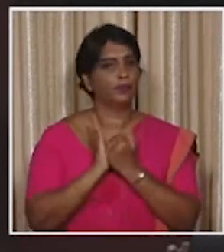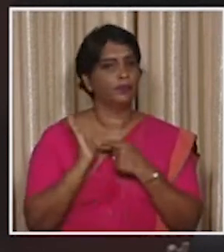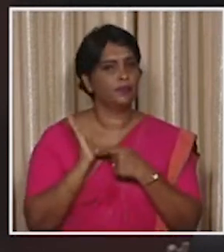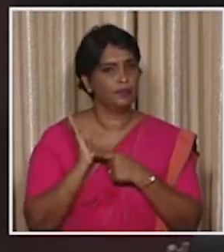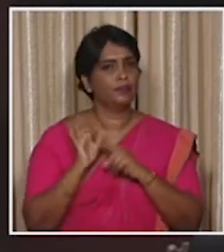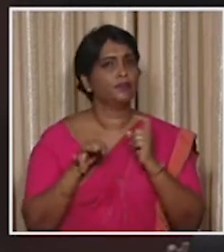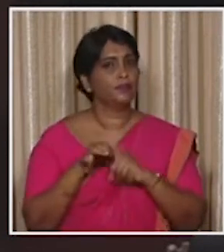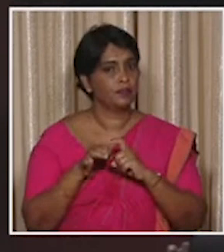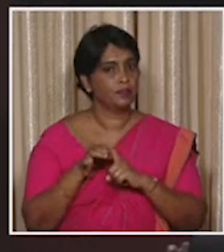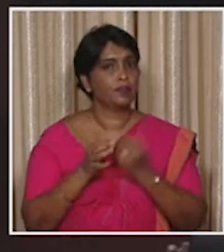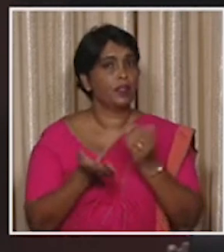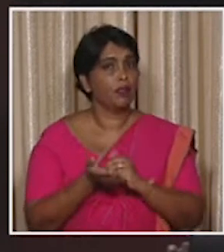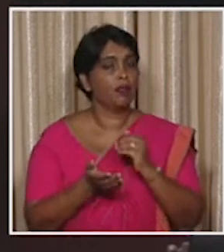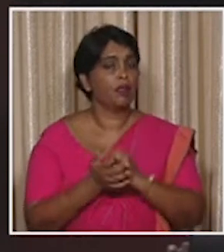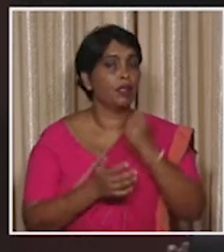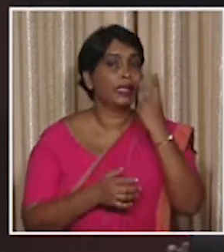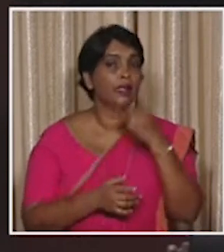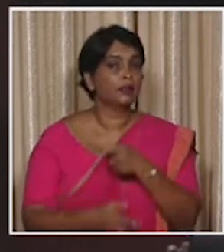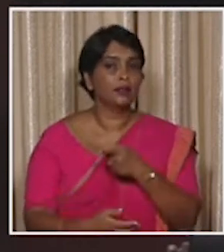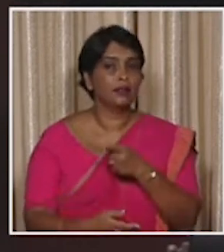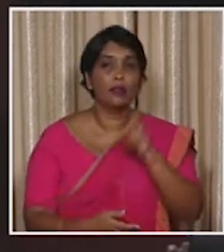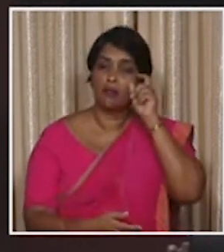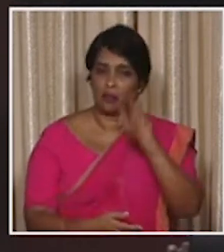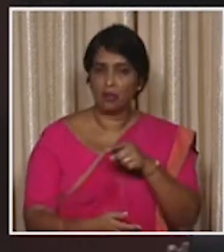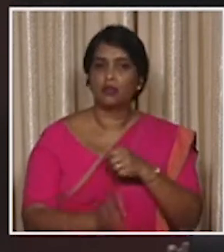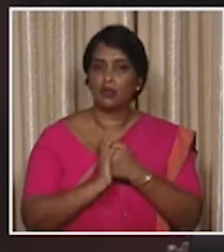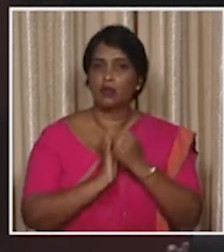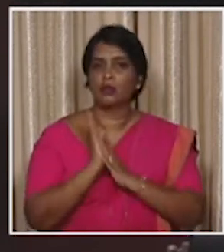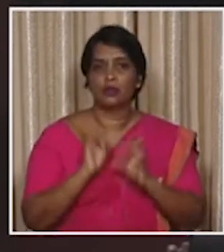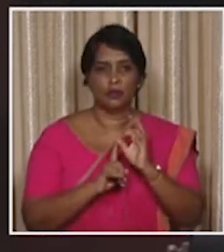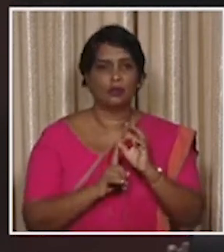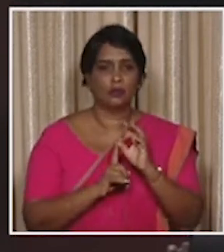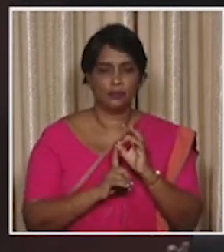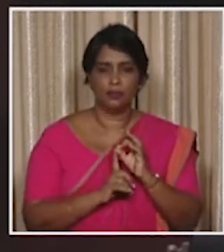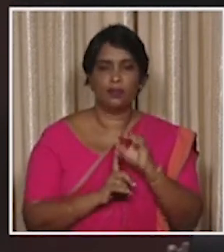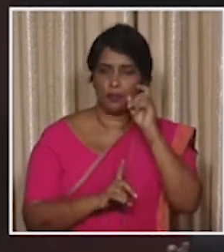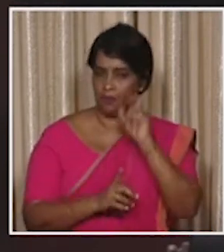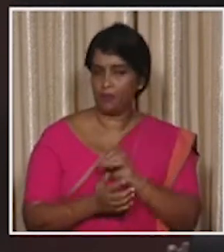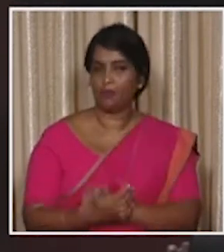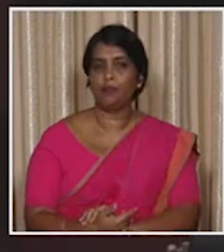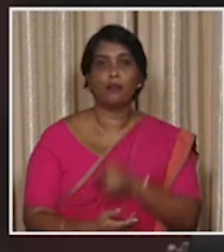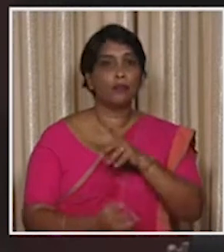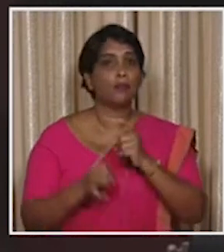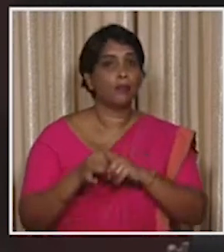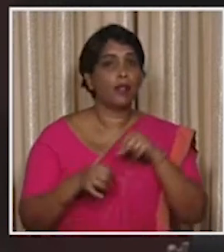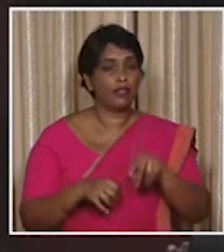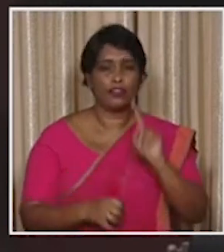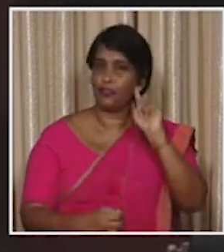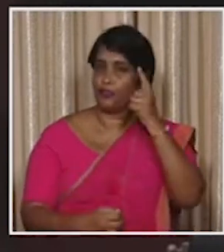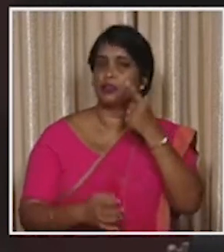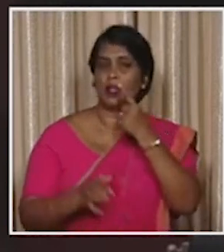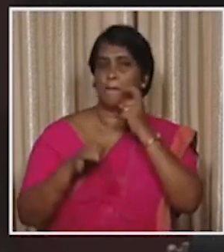මේ ප්‍රශ්නේ කීවෙනි සැරේටද අහන්නේ කියලා බලන්න කියලා ගරු මන්ත්‍රීතුමාට පිළිතුරු බලන්න කියලා මේ ප්‍රශ්නේ අද පළවෙනි